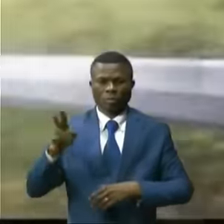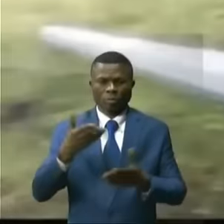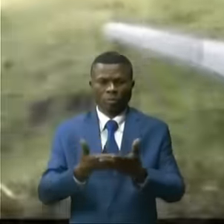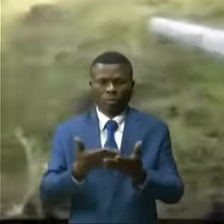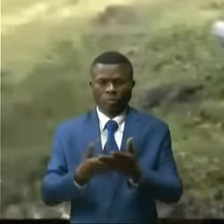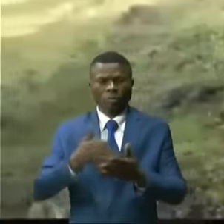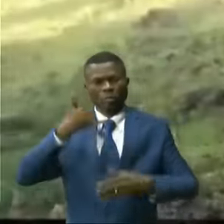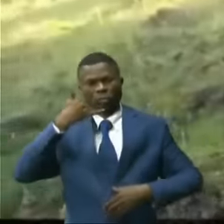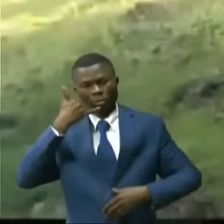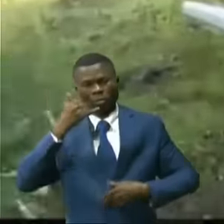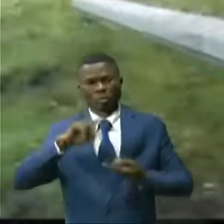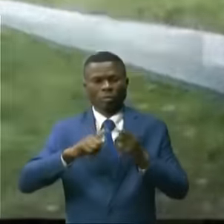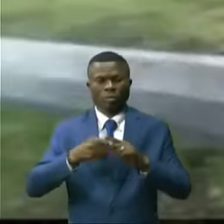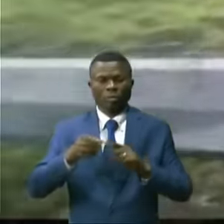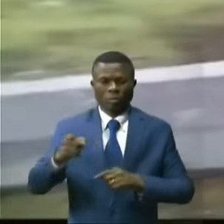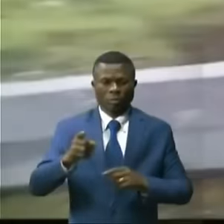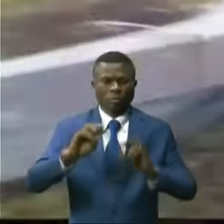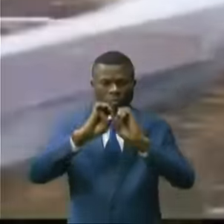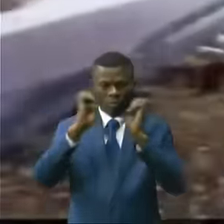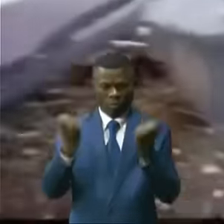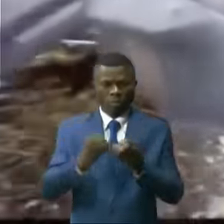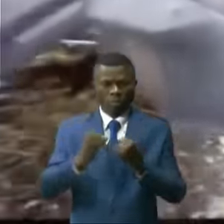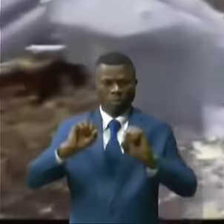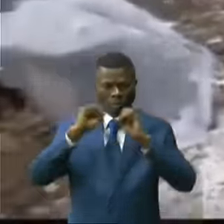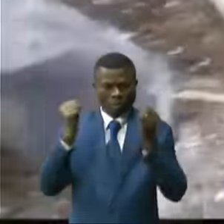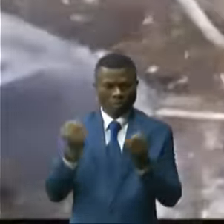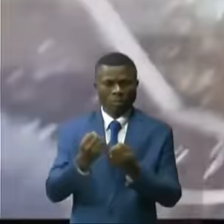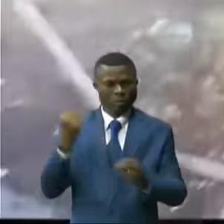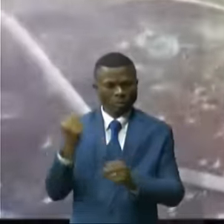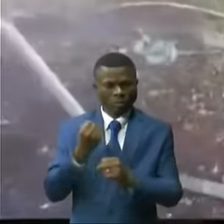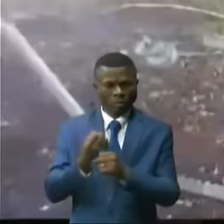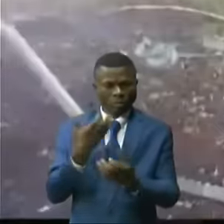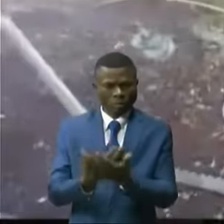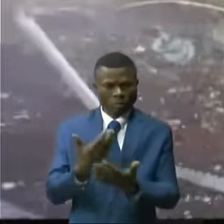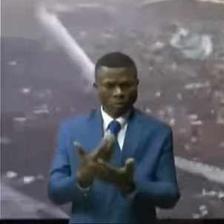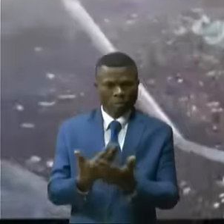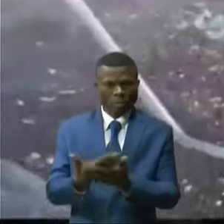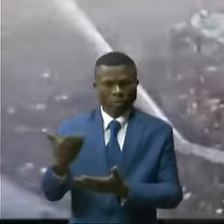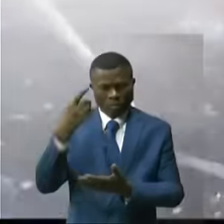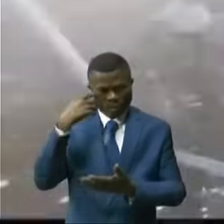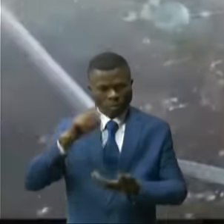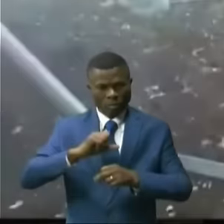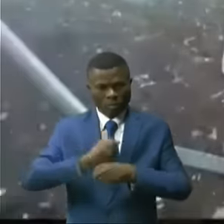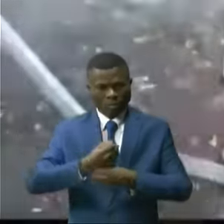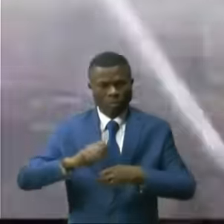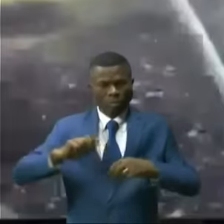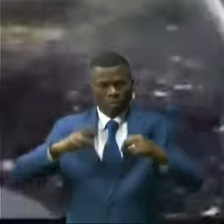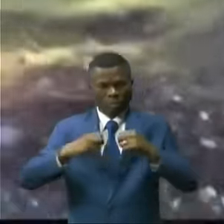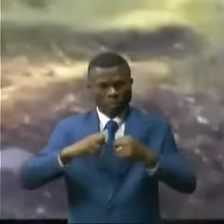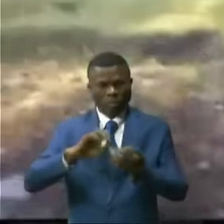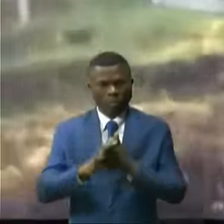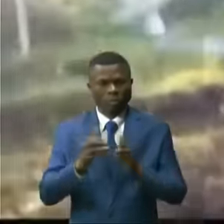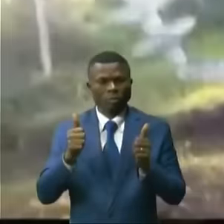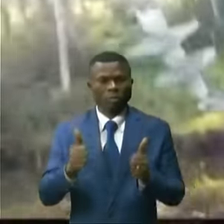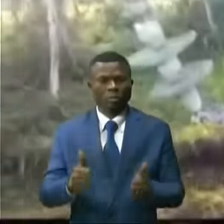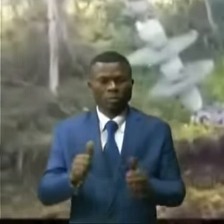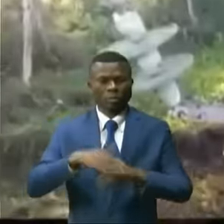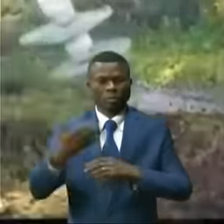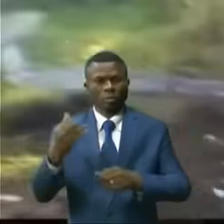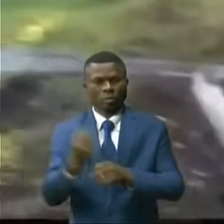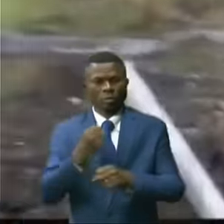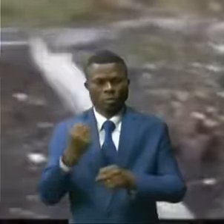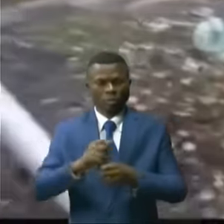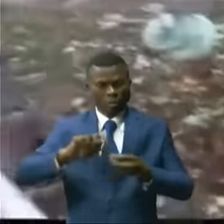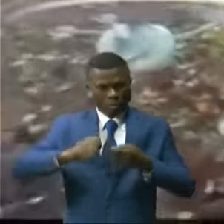téléphone par votre chaîne les équipes de cette société ont travaillé d' rcheepied pour rétablir les courants électriques après les travaux